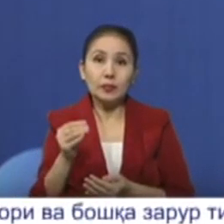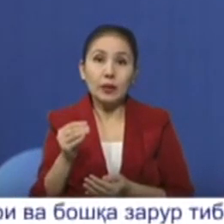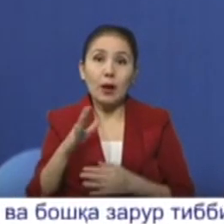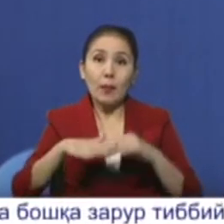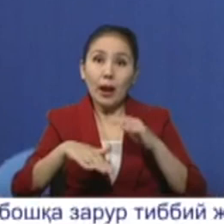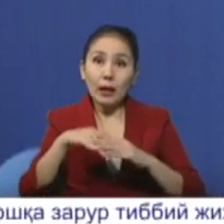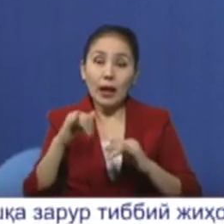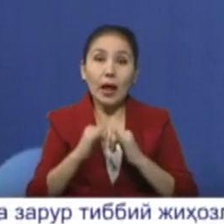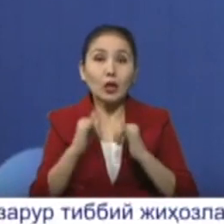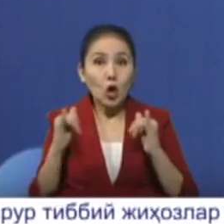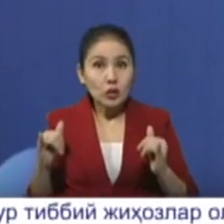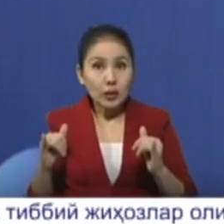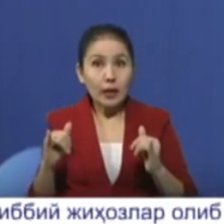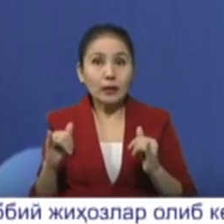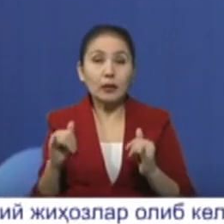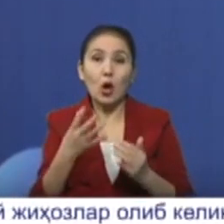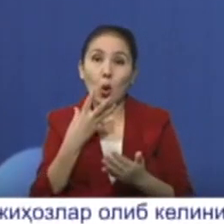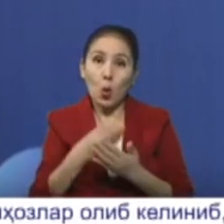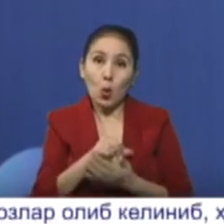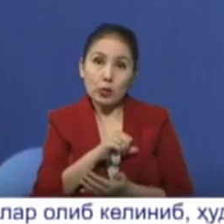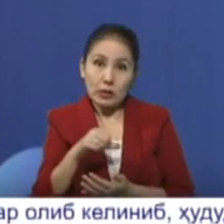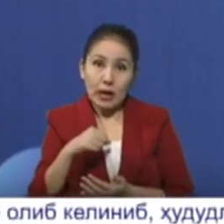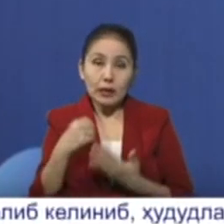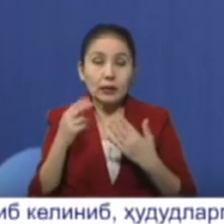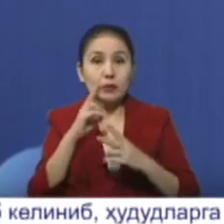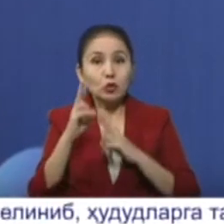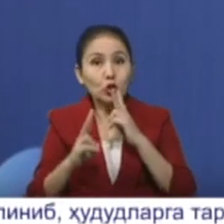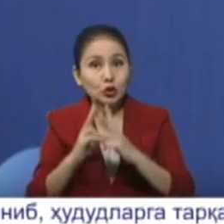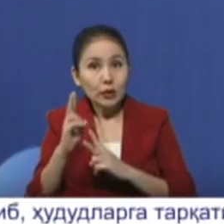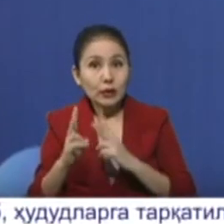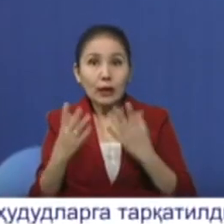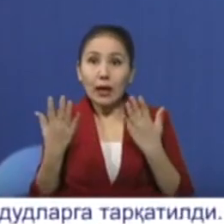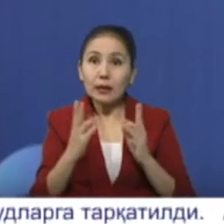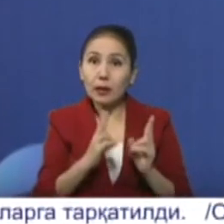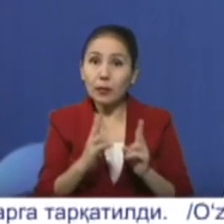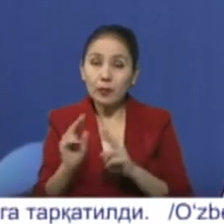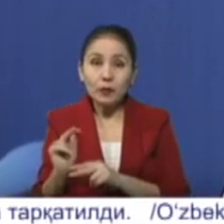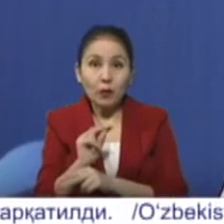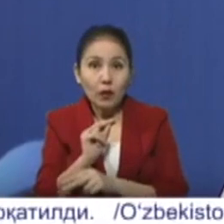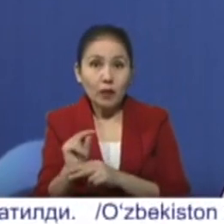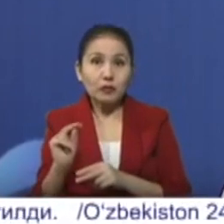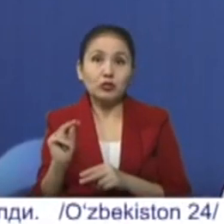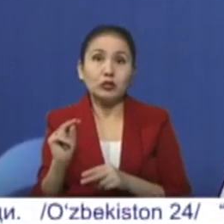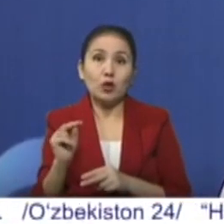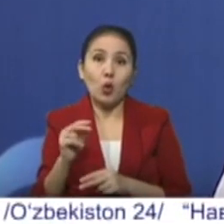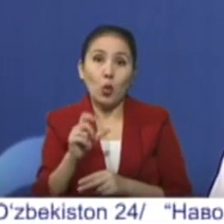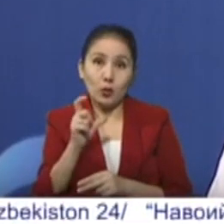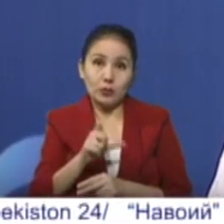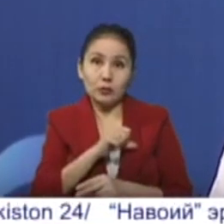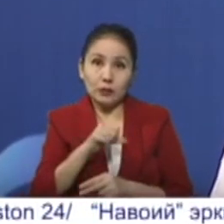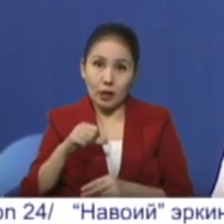malakalari oshganligi bois o'zlari kimga qanaqa murojaat qilishlari, qay tartibda davolanishlari to'g'risida o'zlari